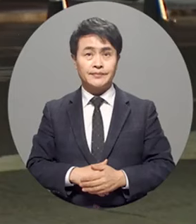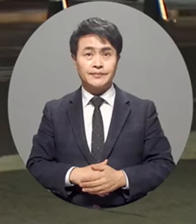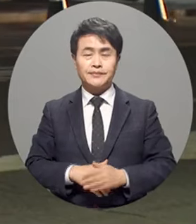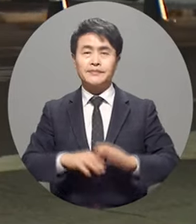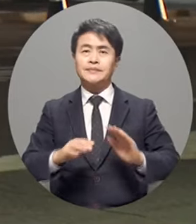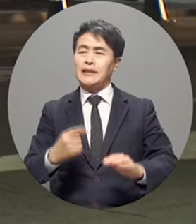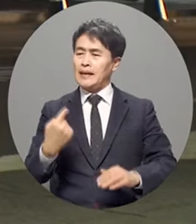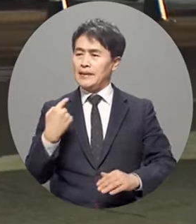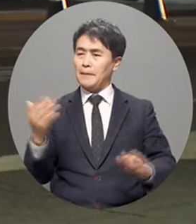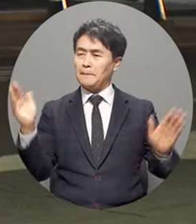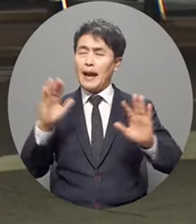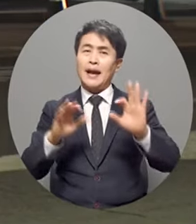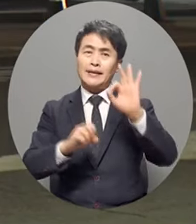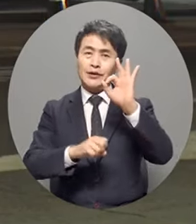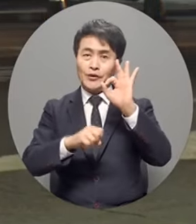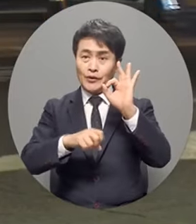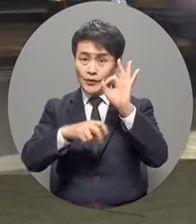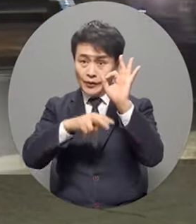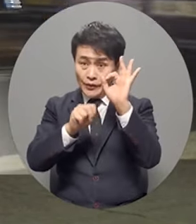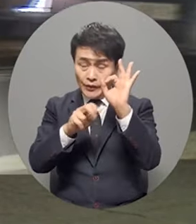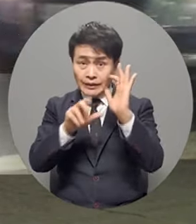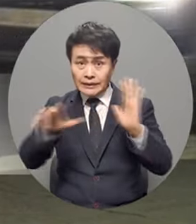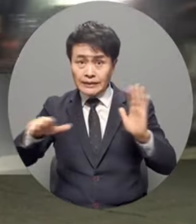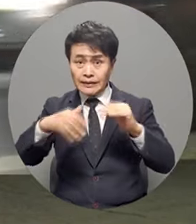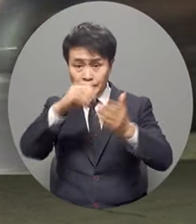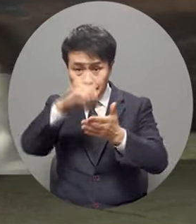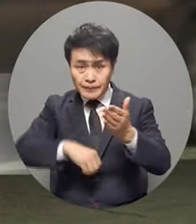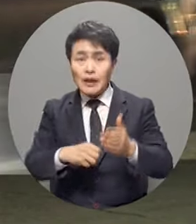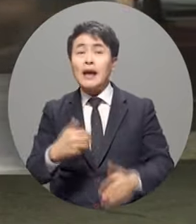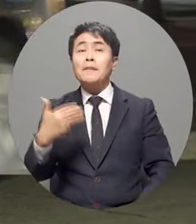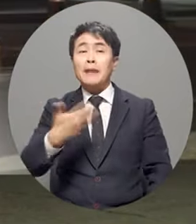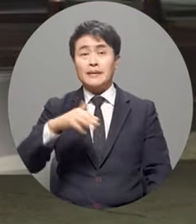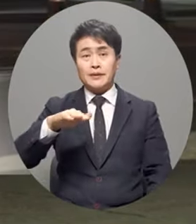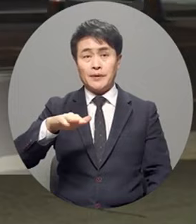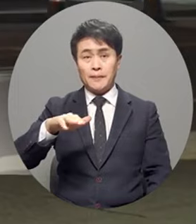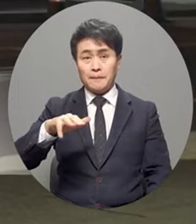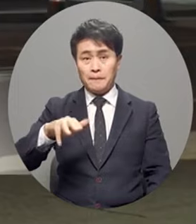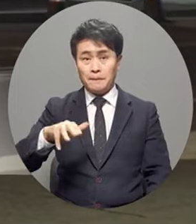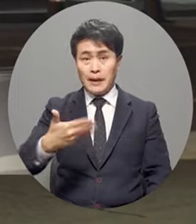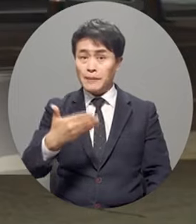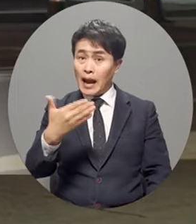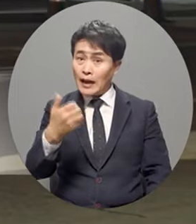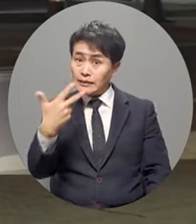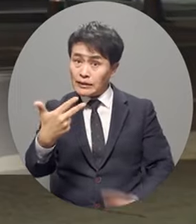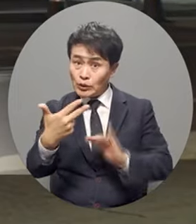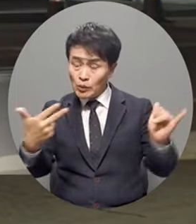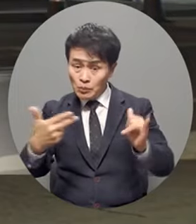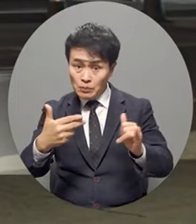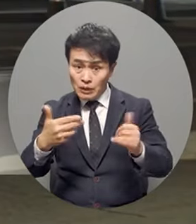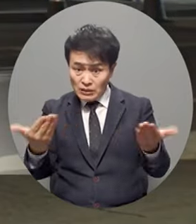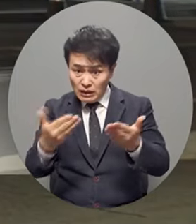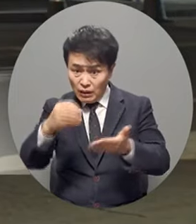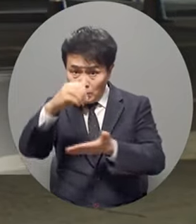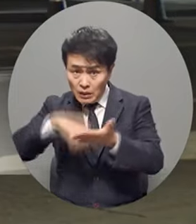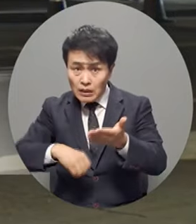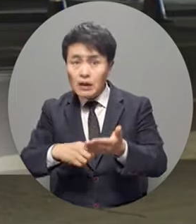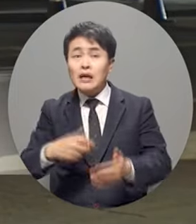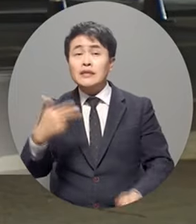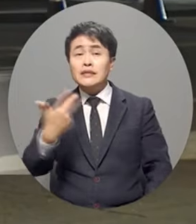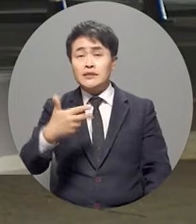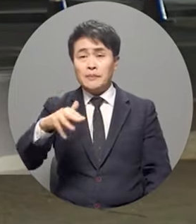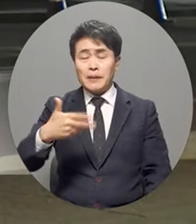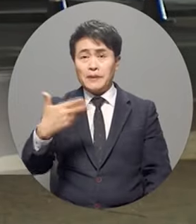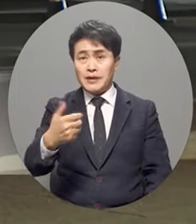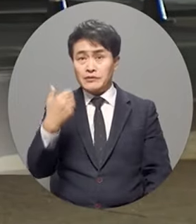네, 어젯밤 10시 기준 사직서 제출 전공의는 8,897명, 근무지 이탈 전공의는